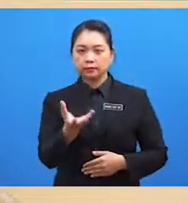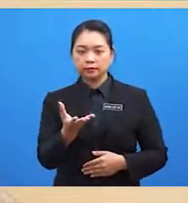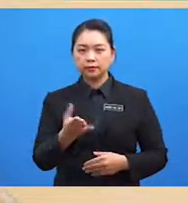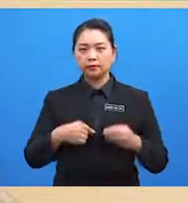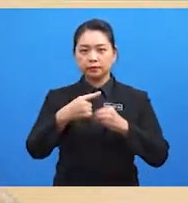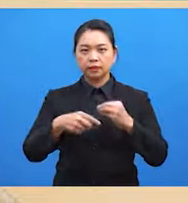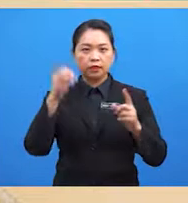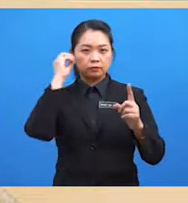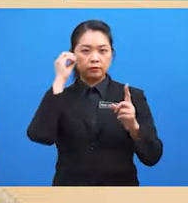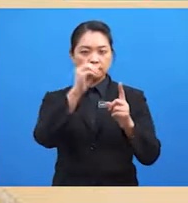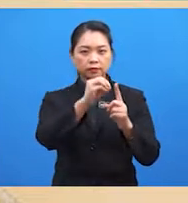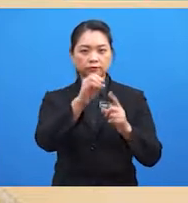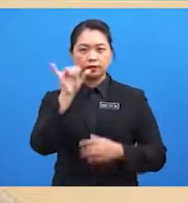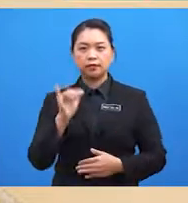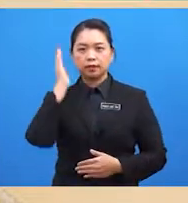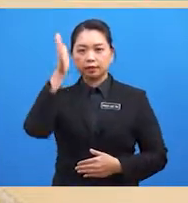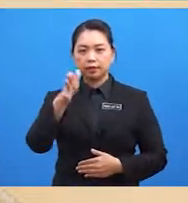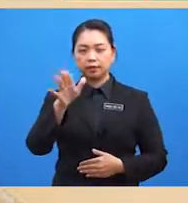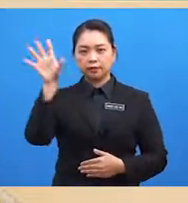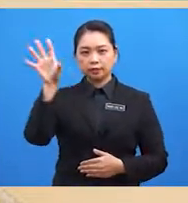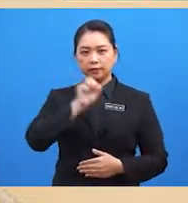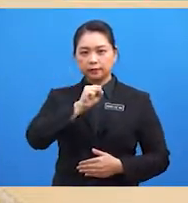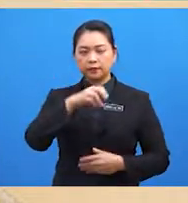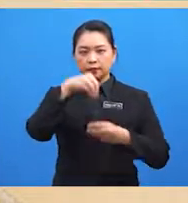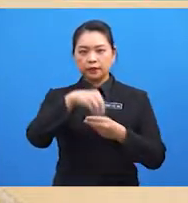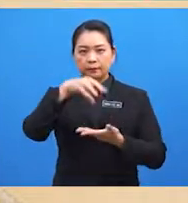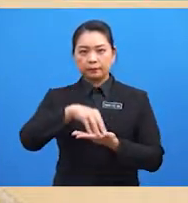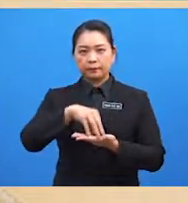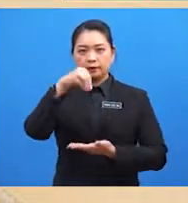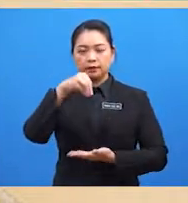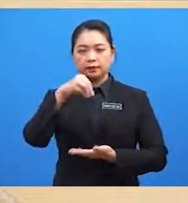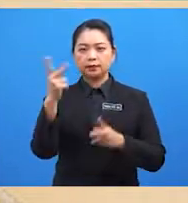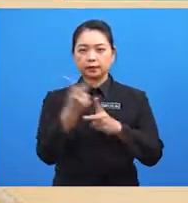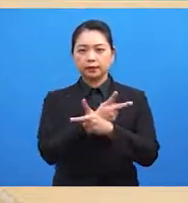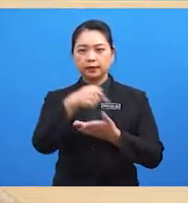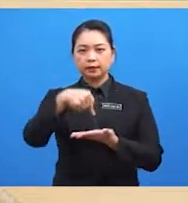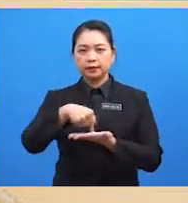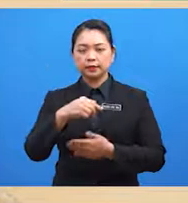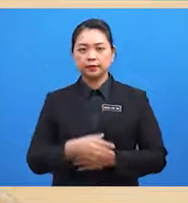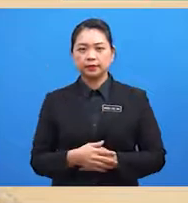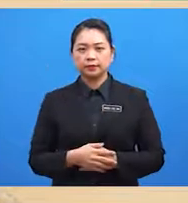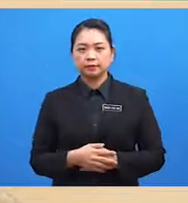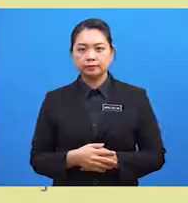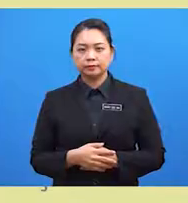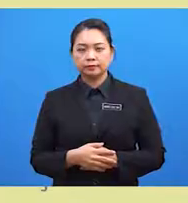tentang objektif yang akan dicapai dalam pembelajaran kali ini.